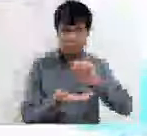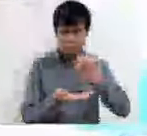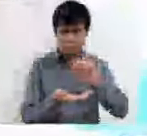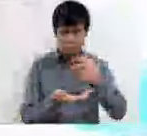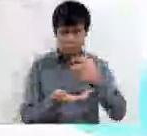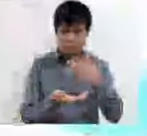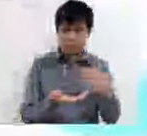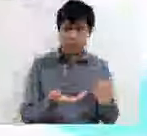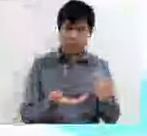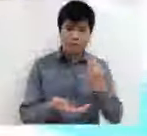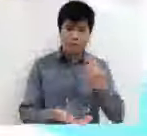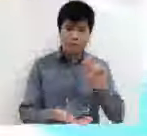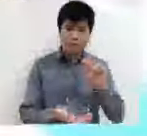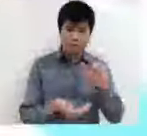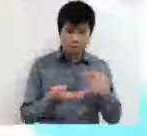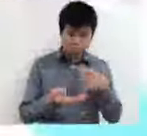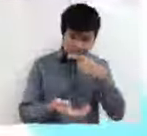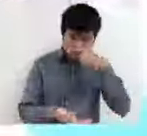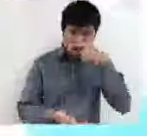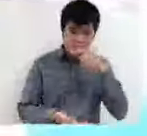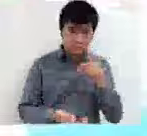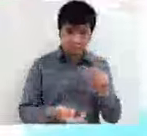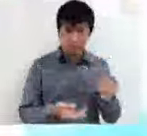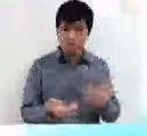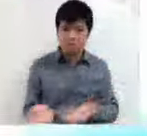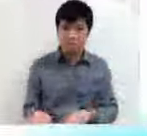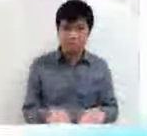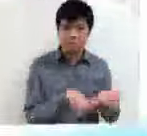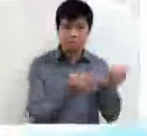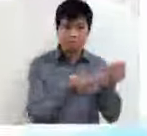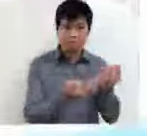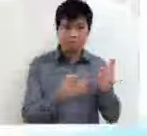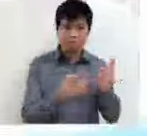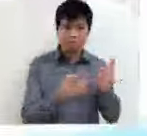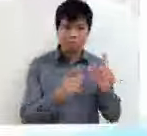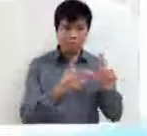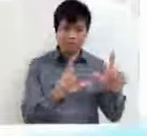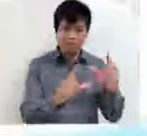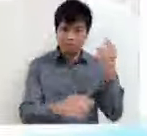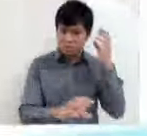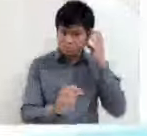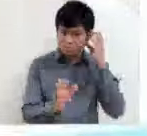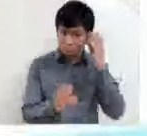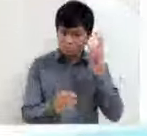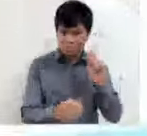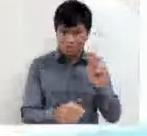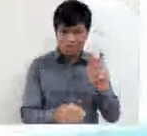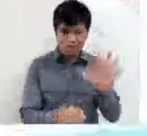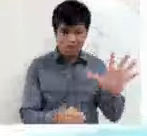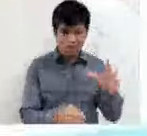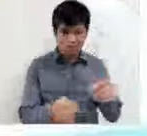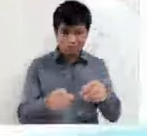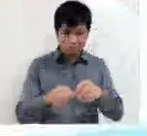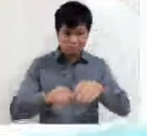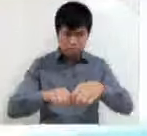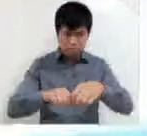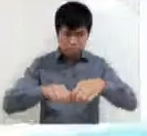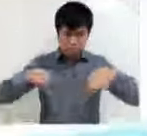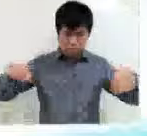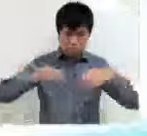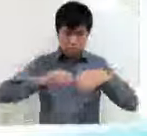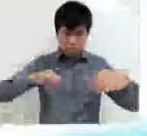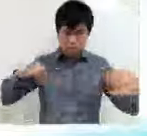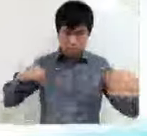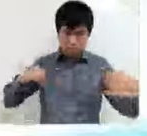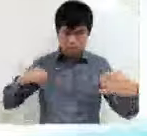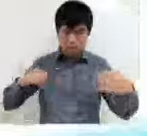ang mamahaling bag sa programang Wanted sa radyo ng Radyo 5. Nang buksan ang bag, tumambad sa mga operatiba ng PIDEA ang 5,000